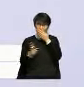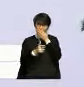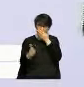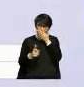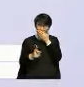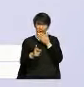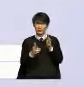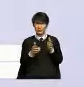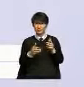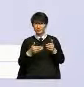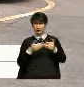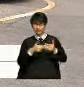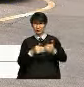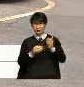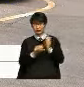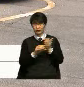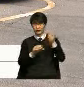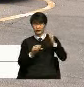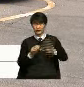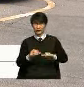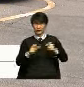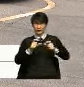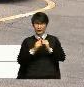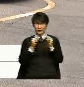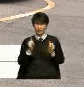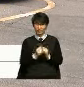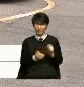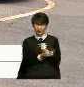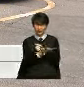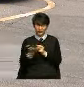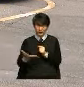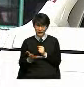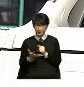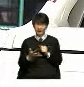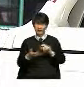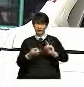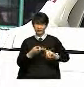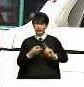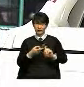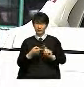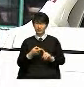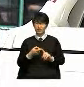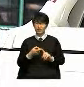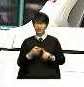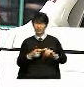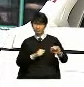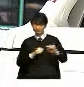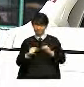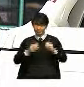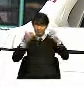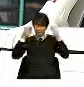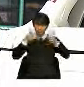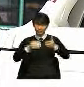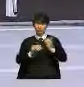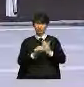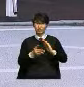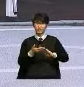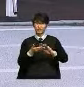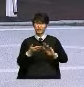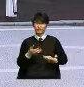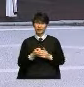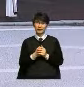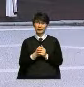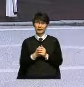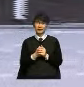방역활동을 진행한 상태지만 지역사회 전파 등 만 외에 사태에 대비해 에 행정력을 집중하고 있습니다